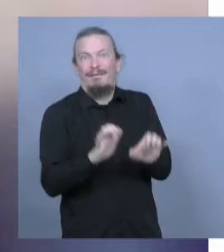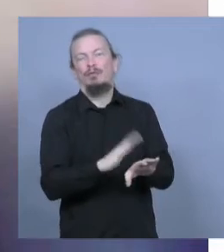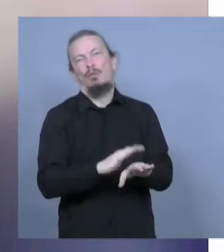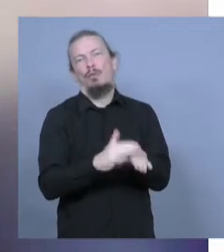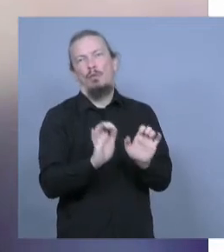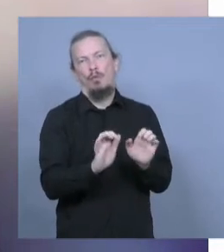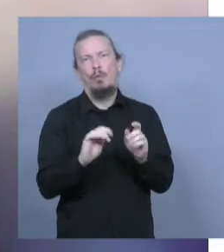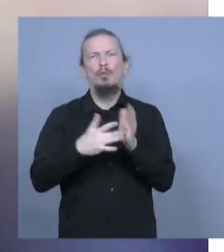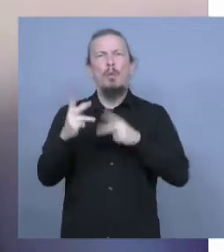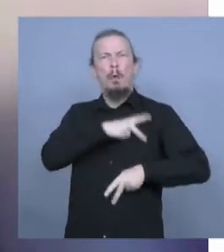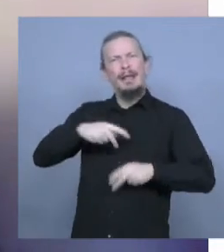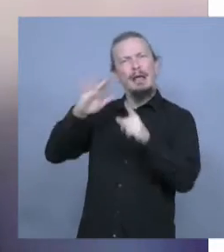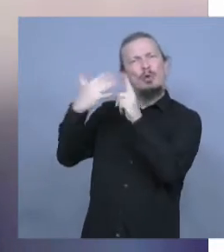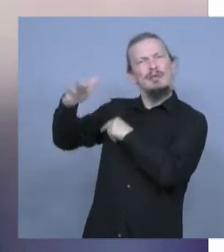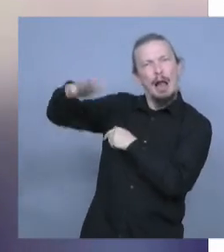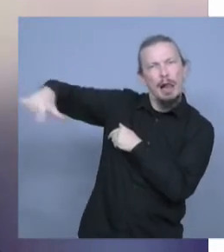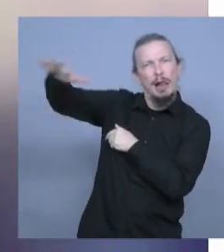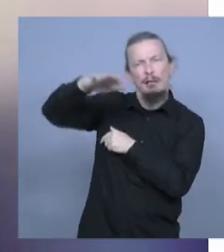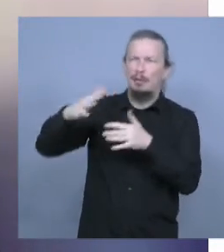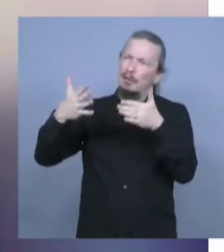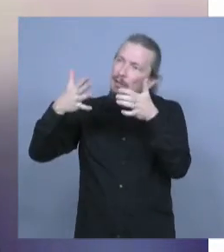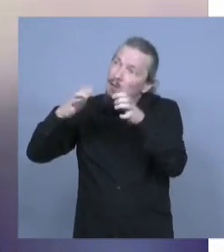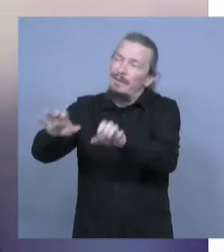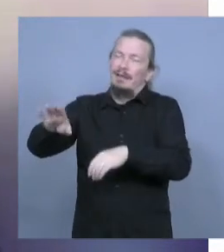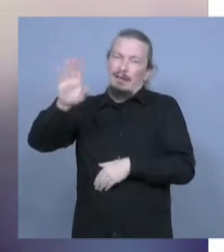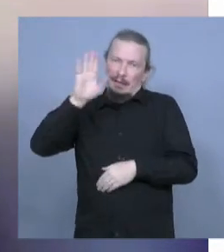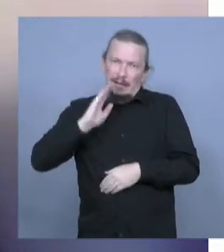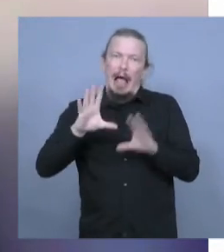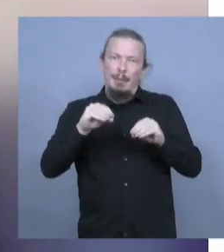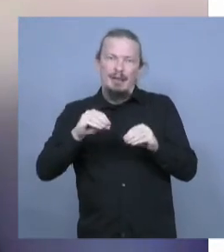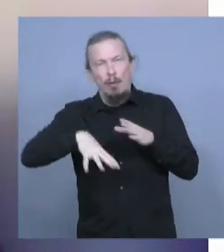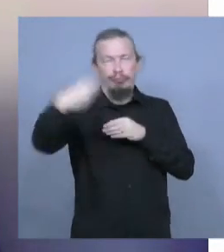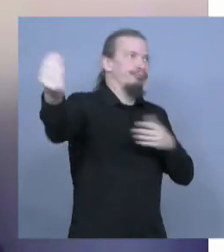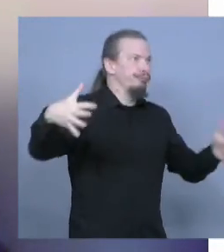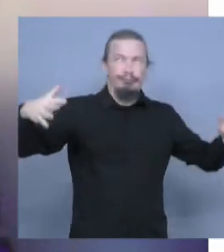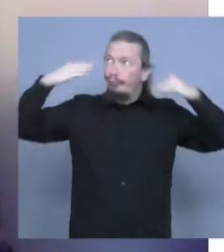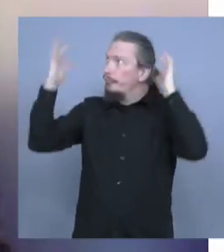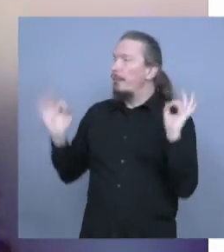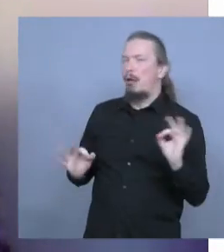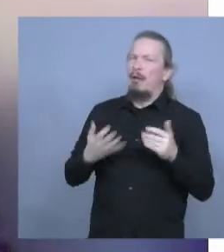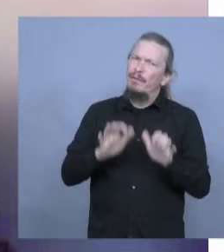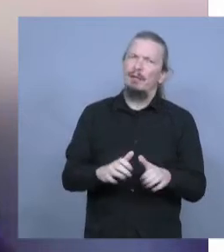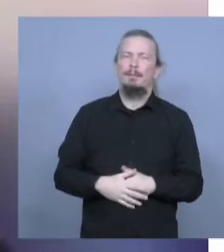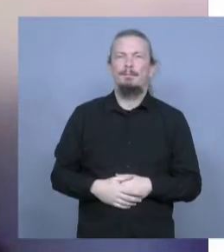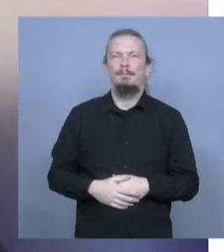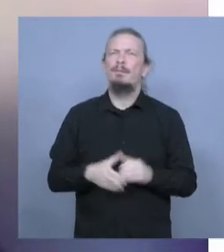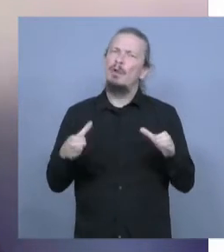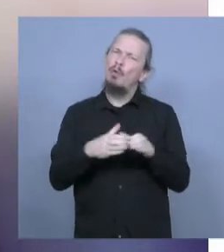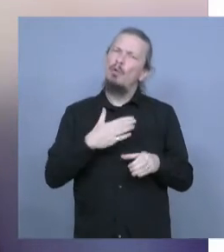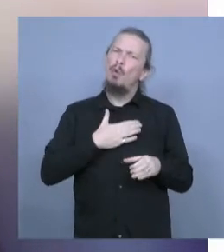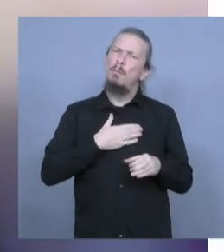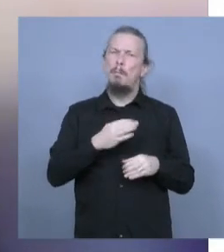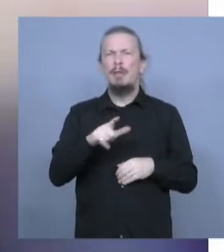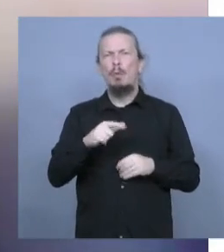l'ensemble des bailleurs sociaux afin d'éviter que de nouveaux métropolitains se retrouvent sans logement. Notre groupe Métropole écologiste